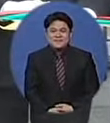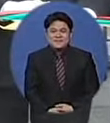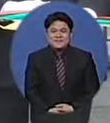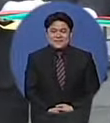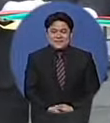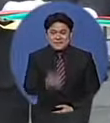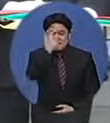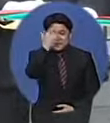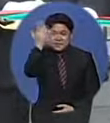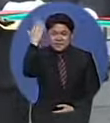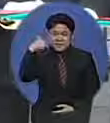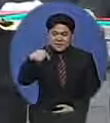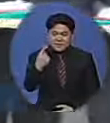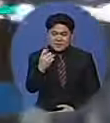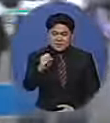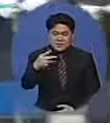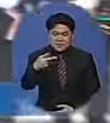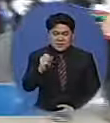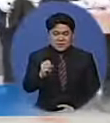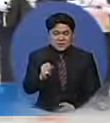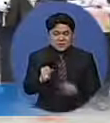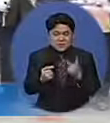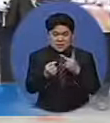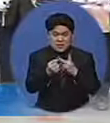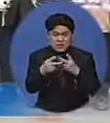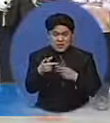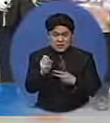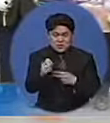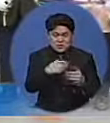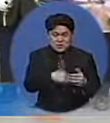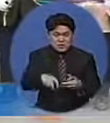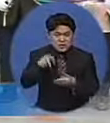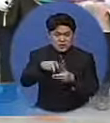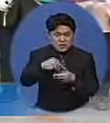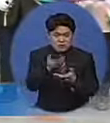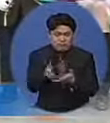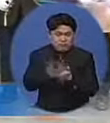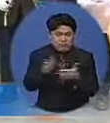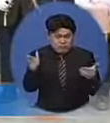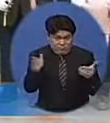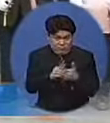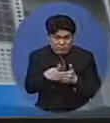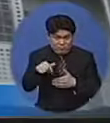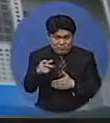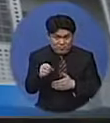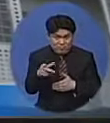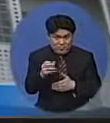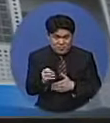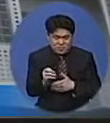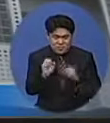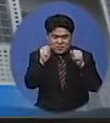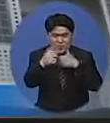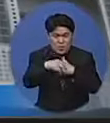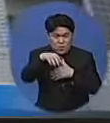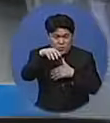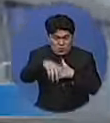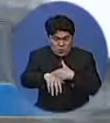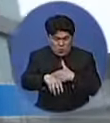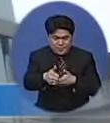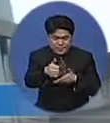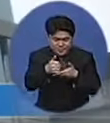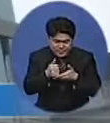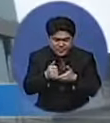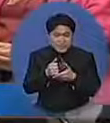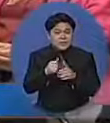옛 공릉 이동 주민센터 건물을 리모델링한 공릉보건지소는 내외빈과 공릉동 지역 주민들이